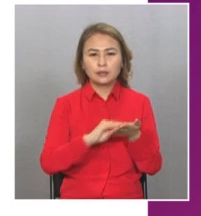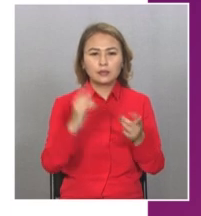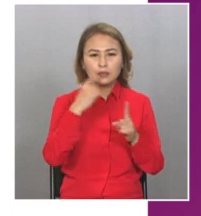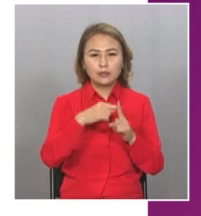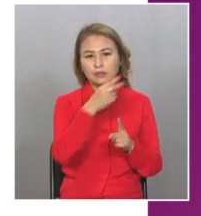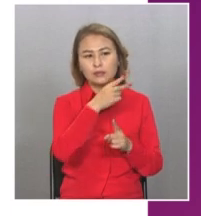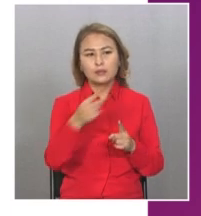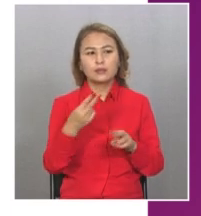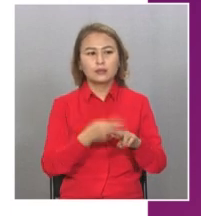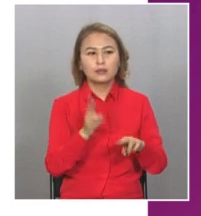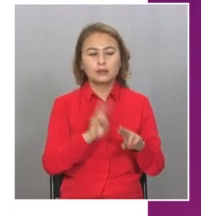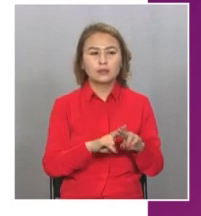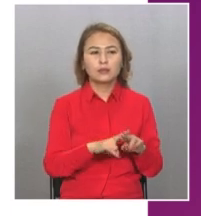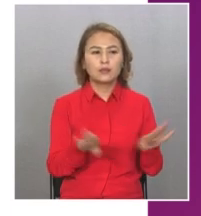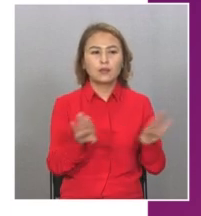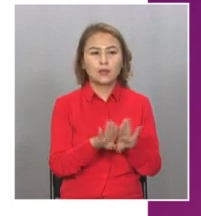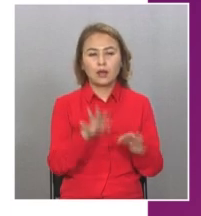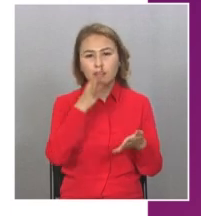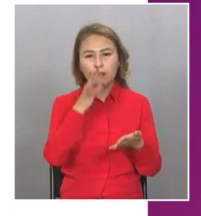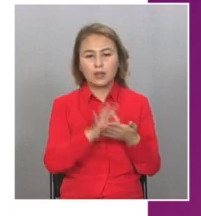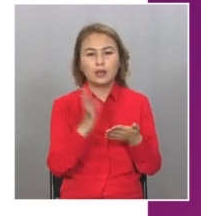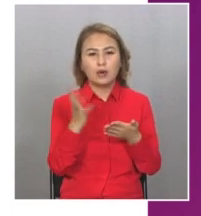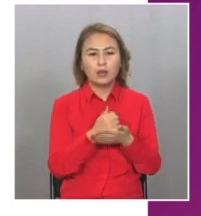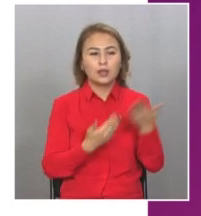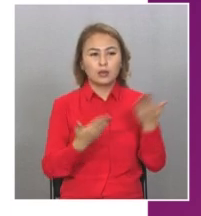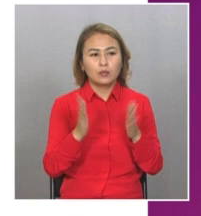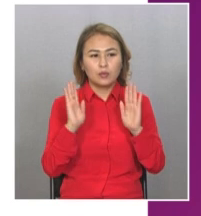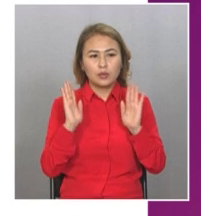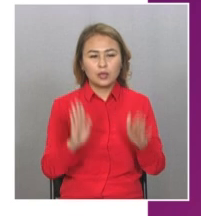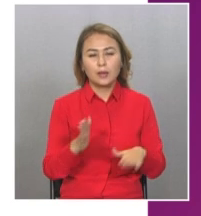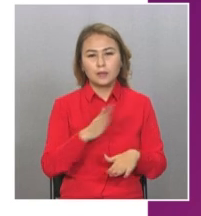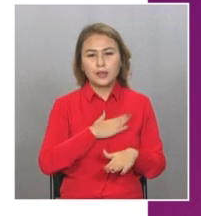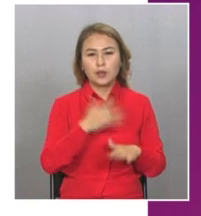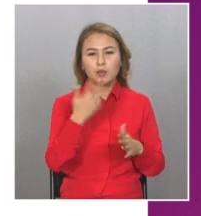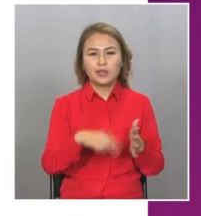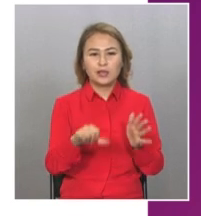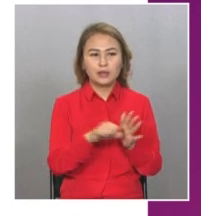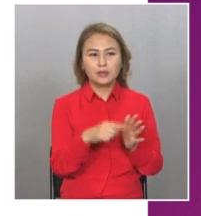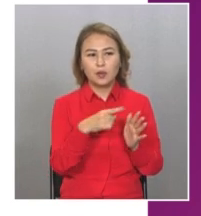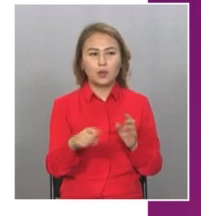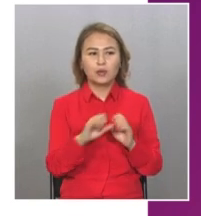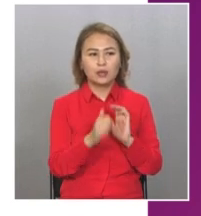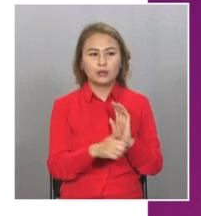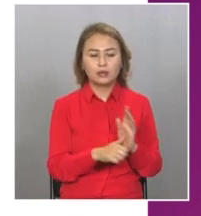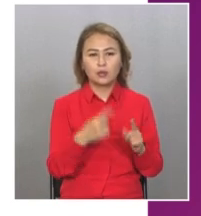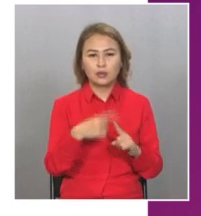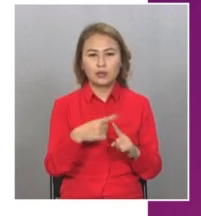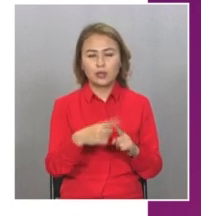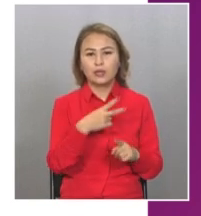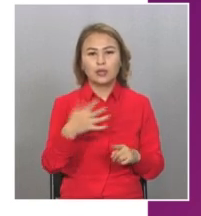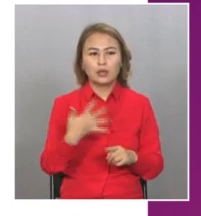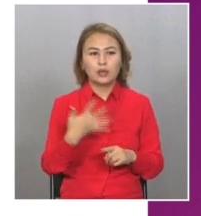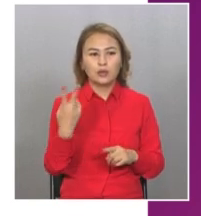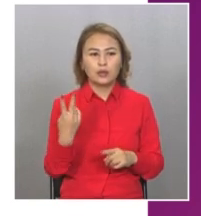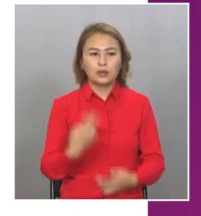тең. Енді катеттерінің мәнін орнына қоятын болса, бізде 36 мен 16-ның қосындысы